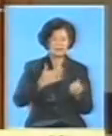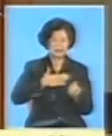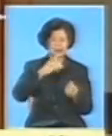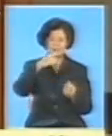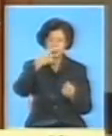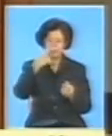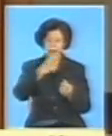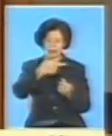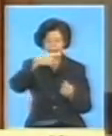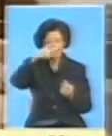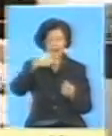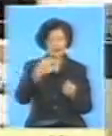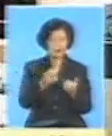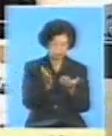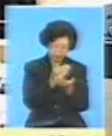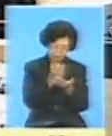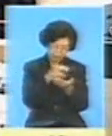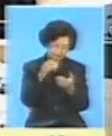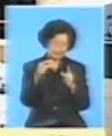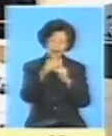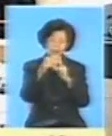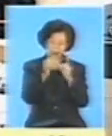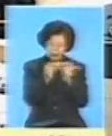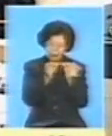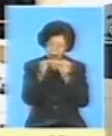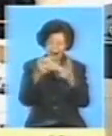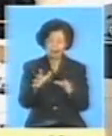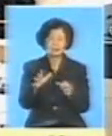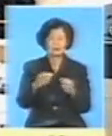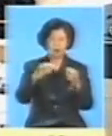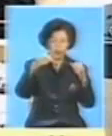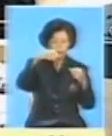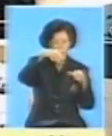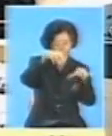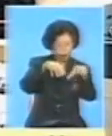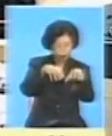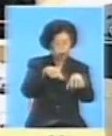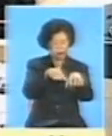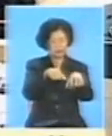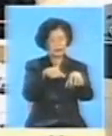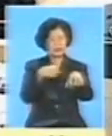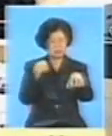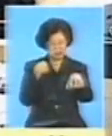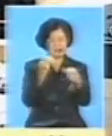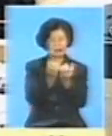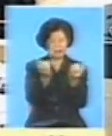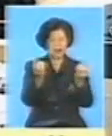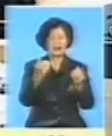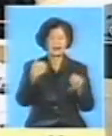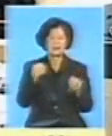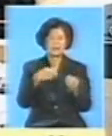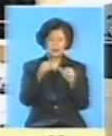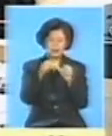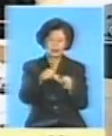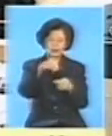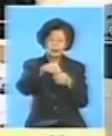มเปิดดูในคำอธิบายก็ดีนะครอบคลุมดีองค์กรก็ต้องเป็นองค์กรที่มีจริยธรรมก็คือมีคนที่มีคุณธรรมอยู่ในองค์กร